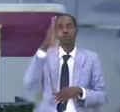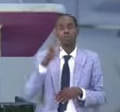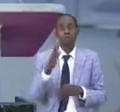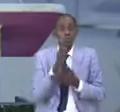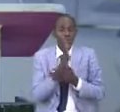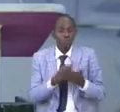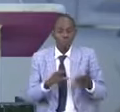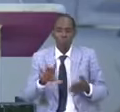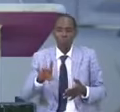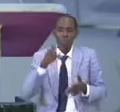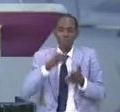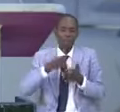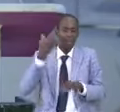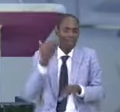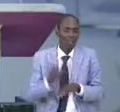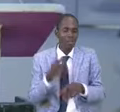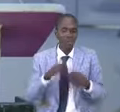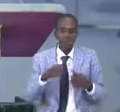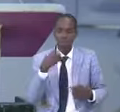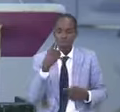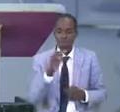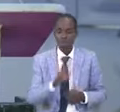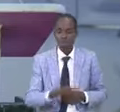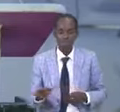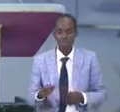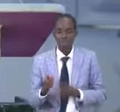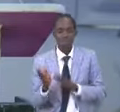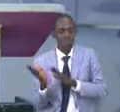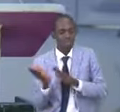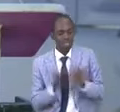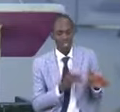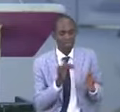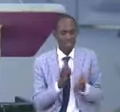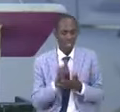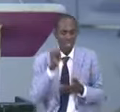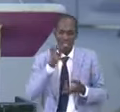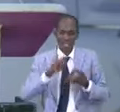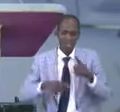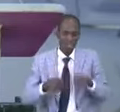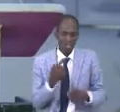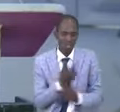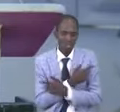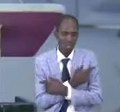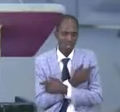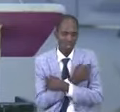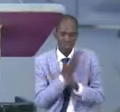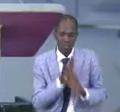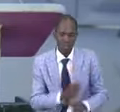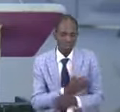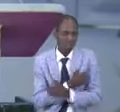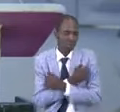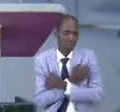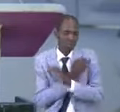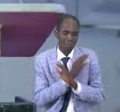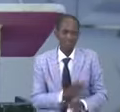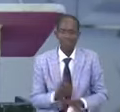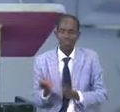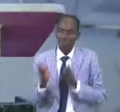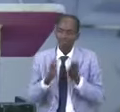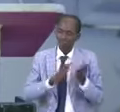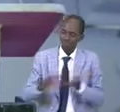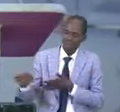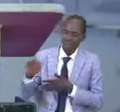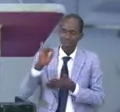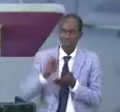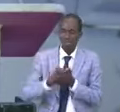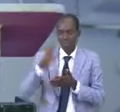verrez pas le royaume de Dieu il charge ce sont des enfants c'est des adolescents laissés adolescent qui meurt dans